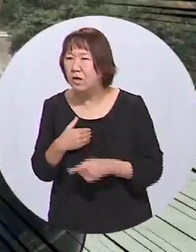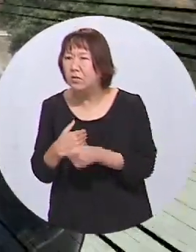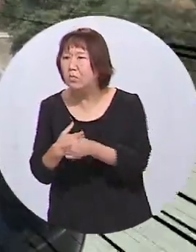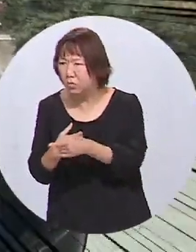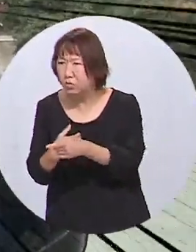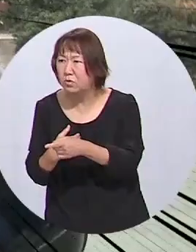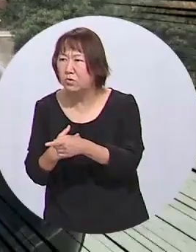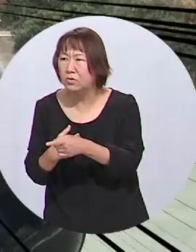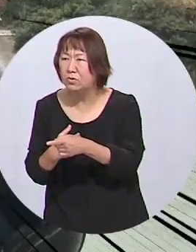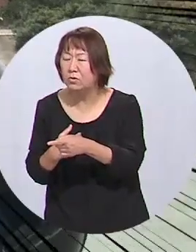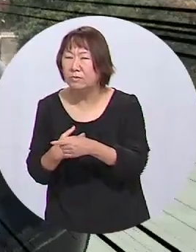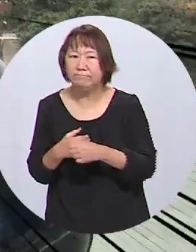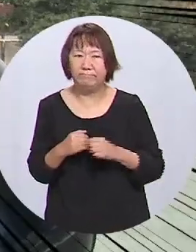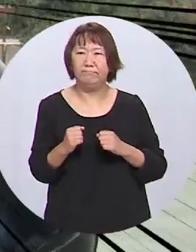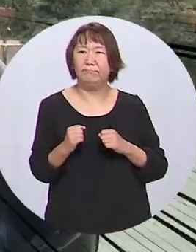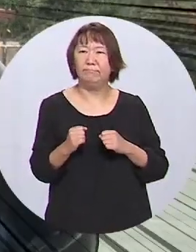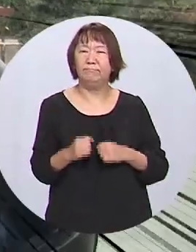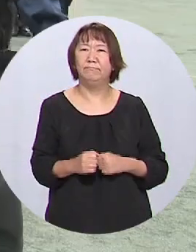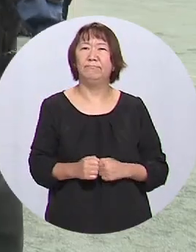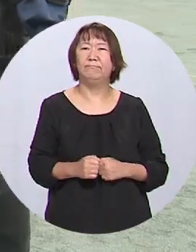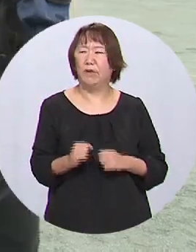丈夫？ 頑張れ。